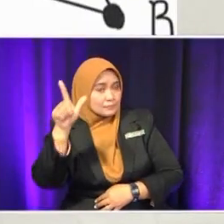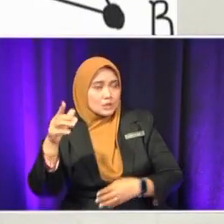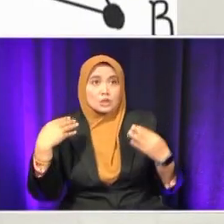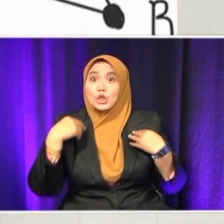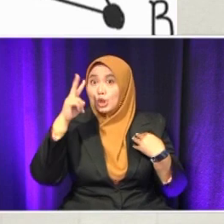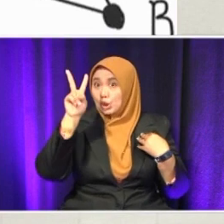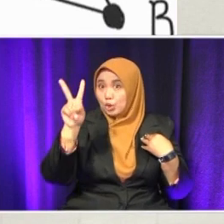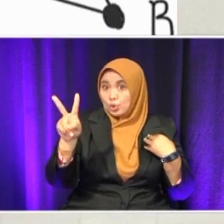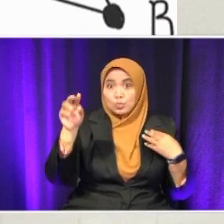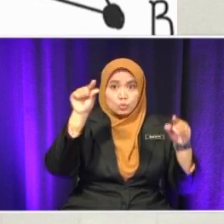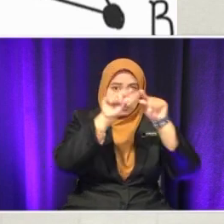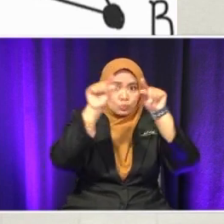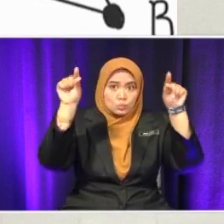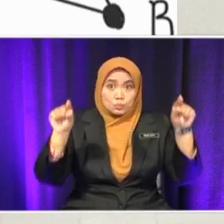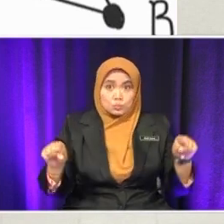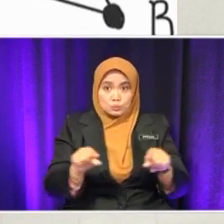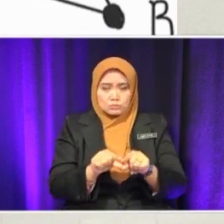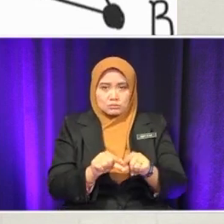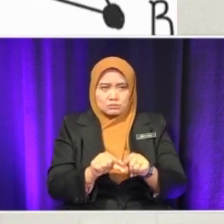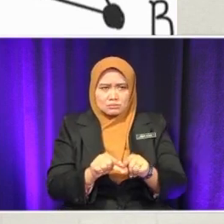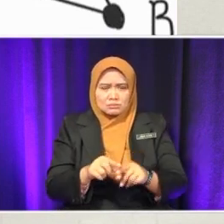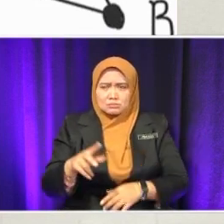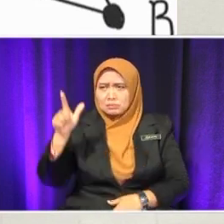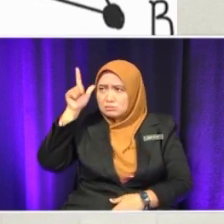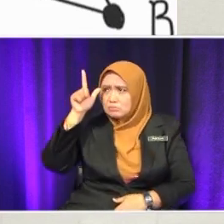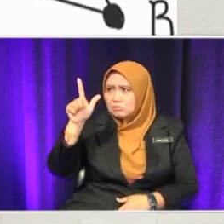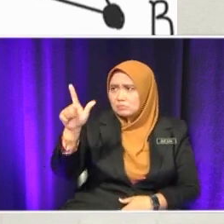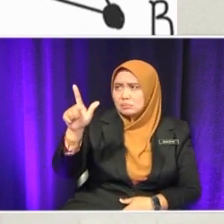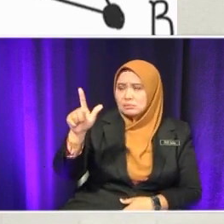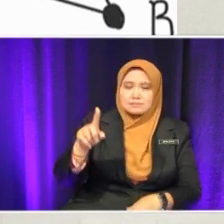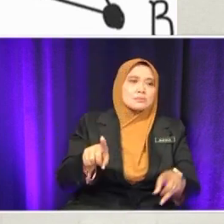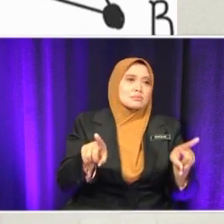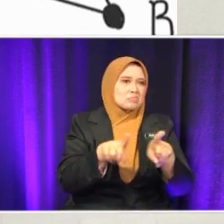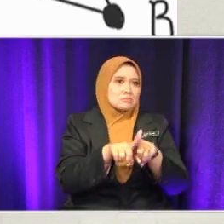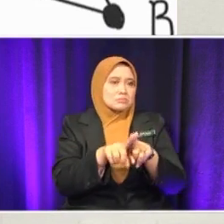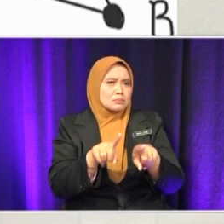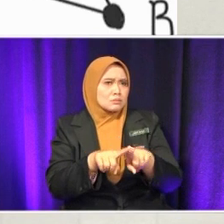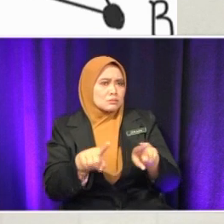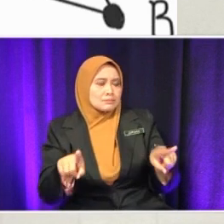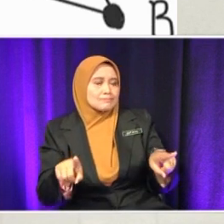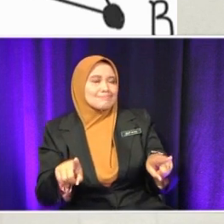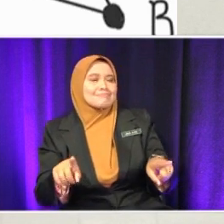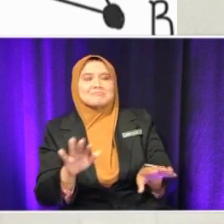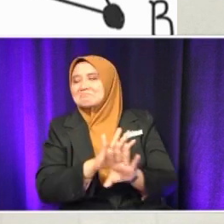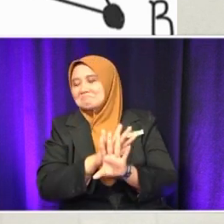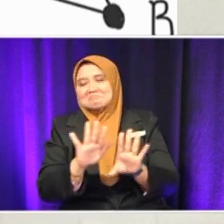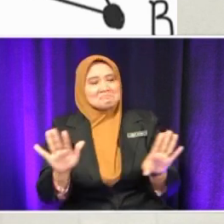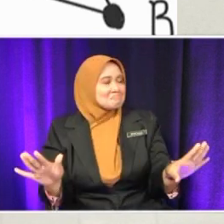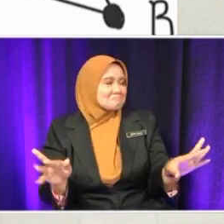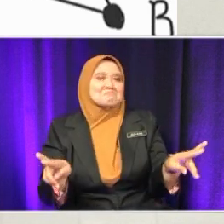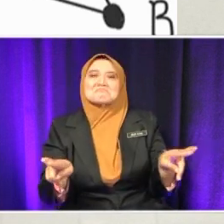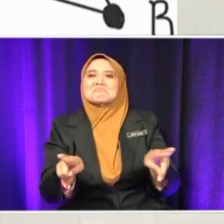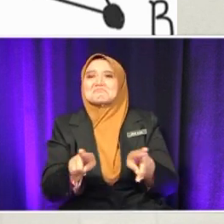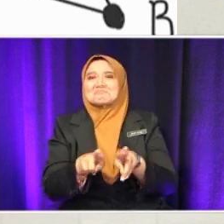nampak sama tapi tak serupa. Jadi, cikgu nak minta tolong anak-anak murid cikgu bandingkan antara dua graf ini. Yang manakah